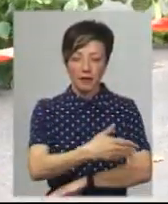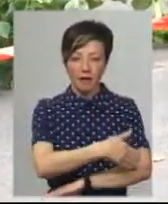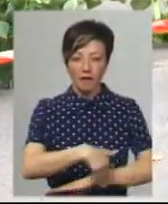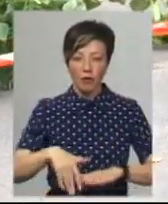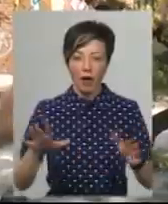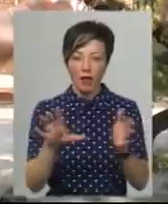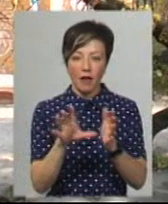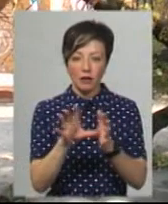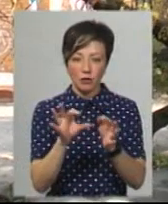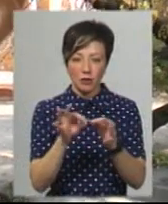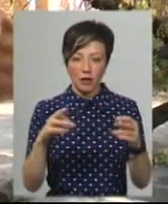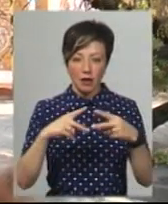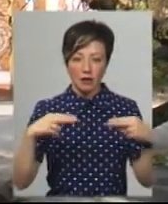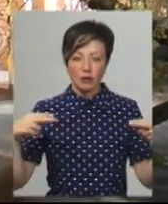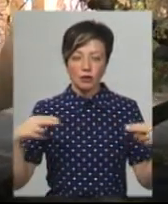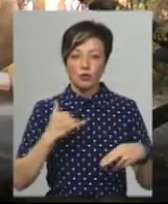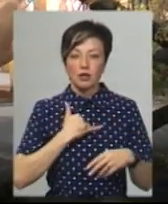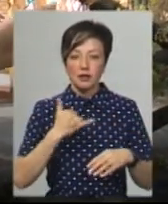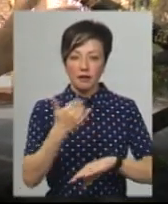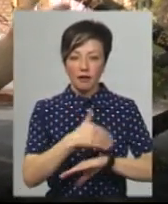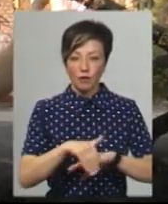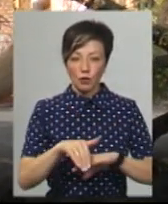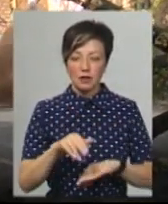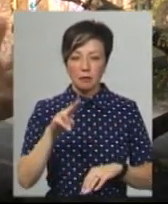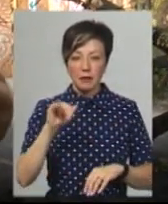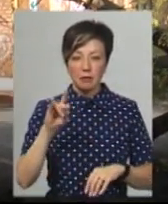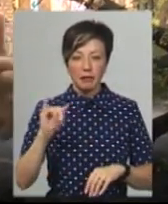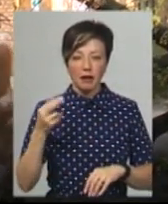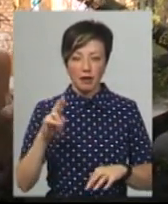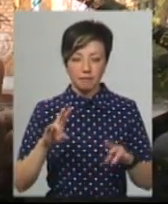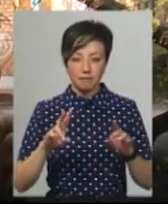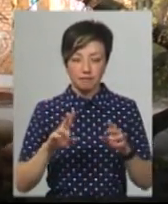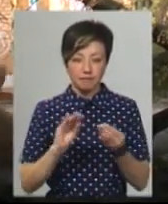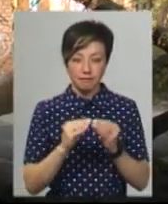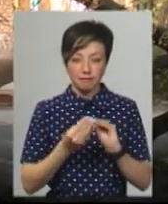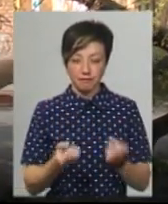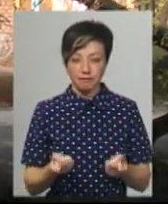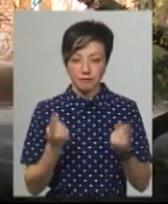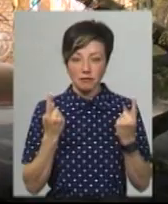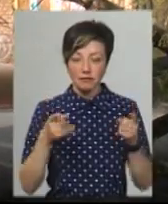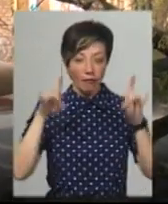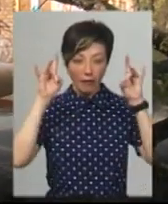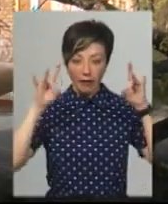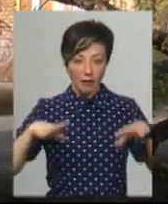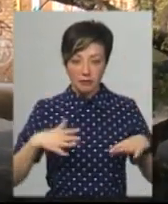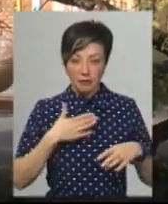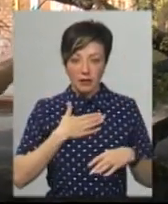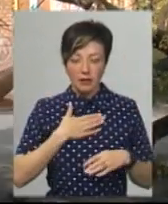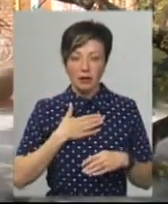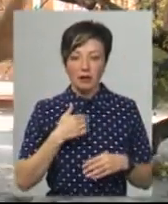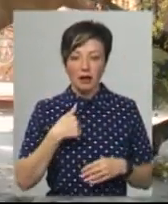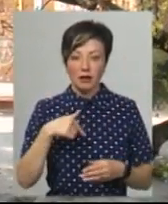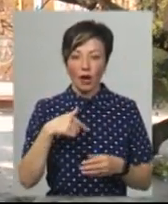провід електромережі. У нас на вулиці Проскурівського підпілля трапилася ось така халепа несподівано. От, і я в тому числі, от люди